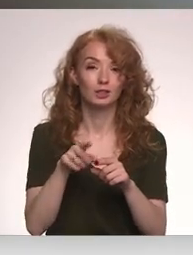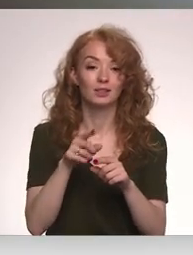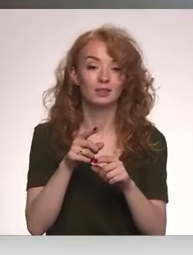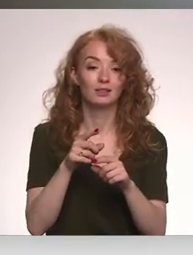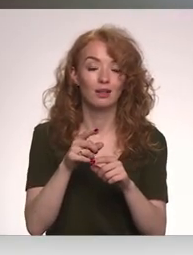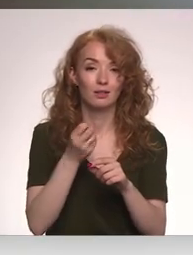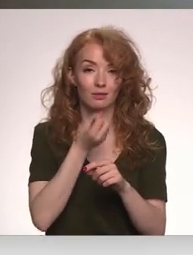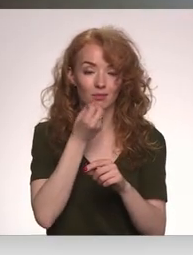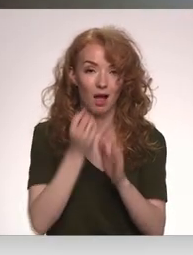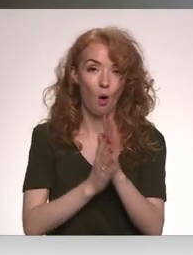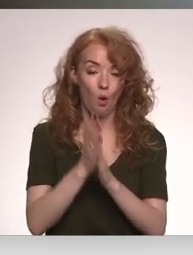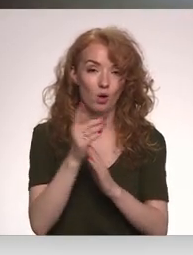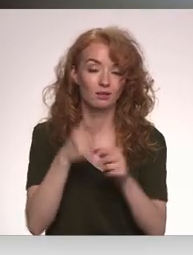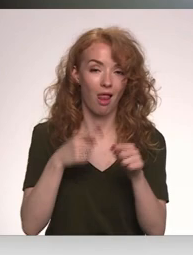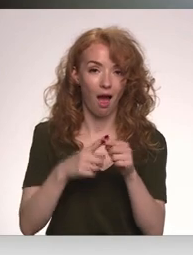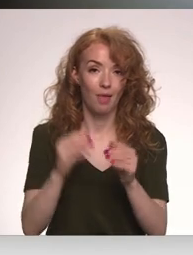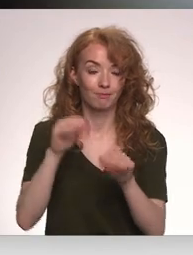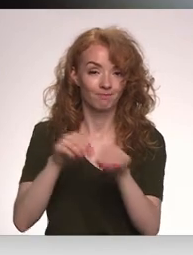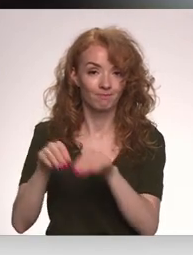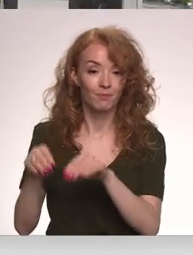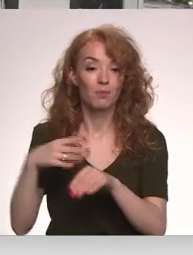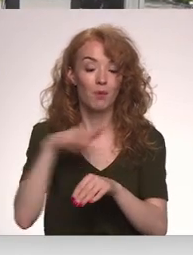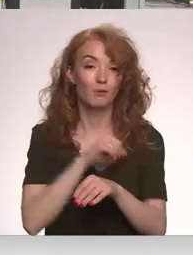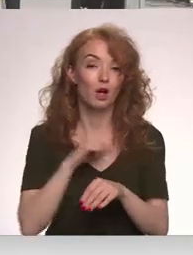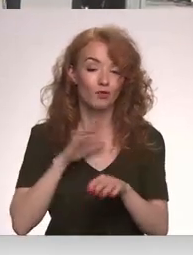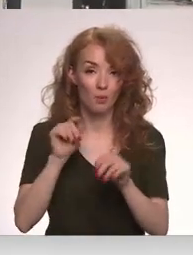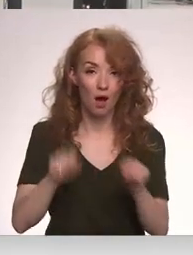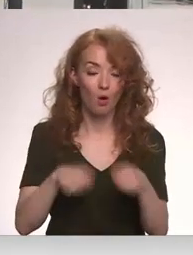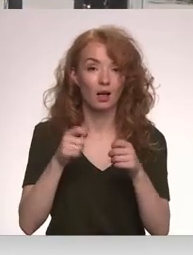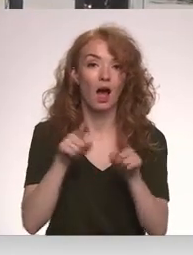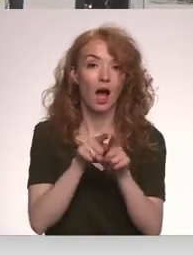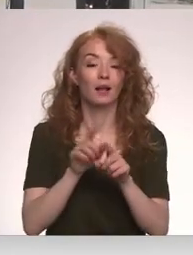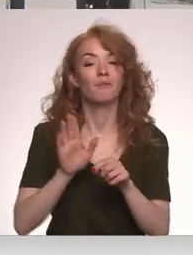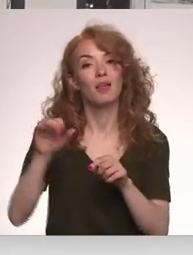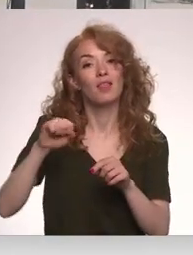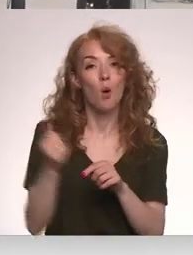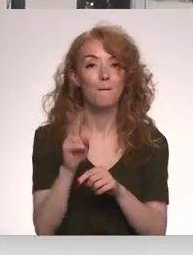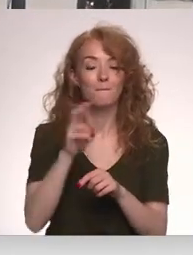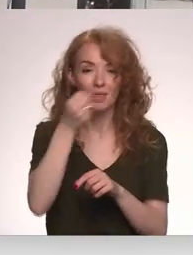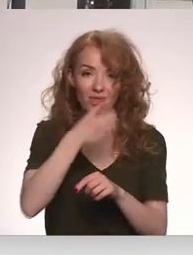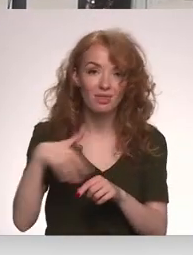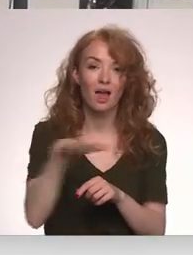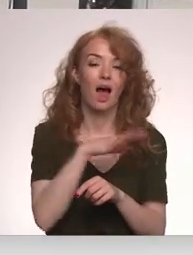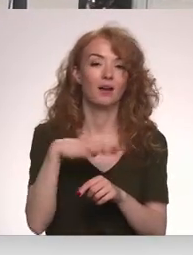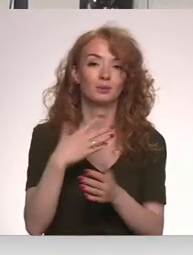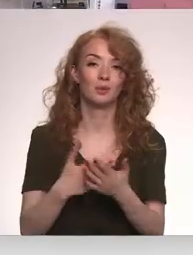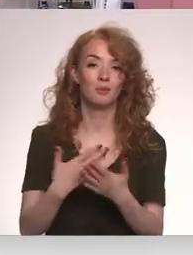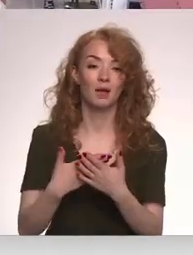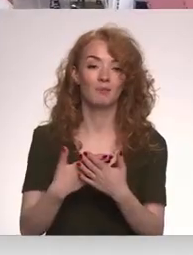ja? kaut ko jau mēs varam arī šeit paudzēt. Tāpat es arī pie draugiem, kam ir dārziņi, ja,